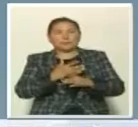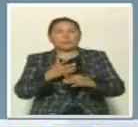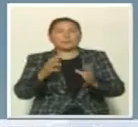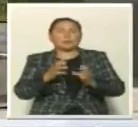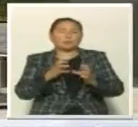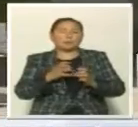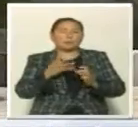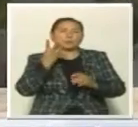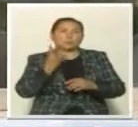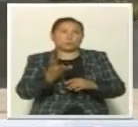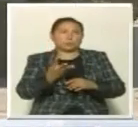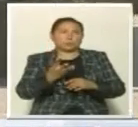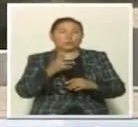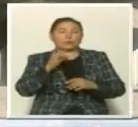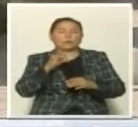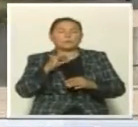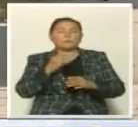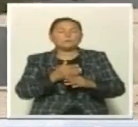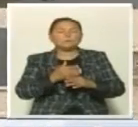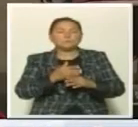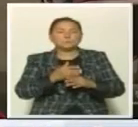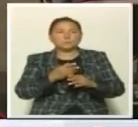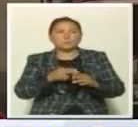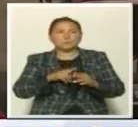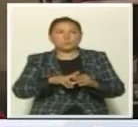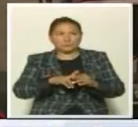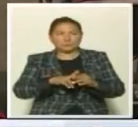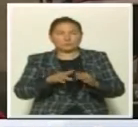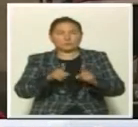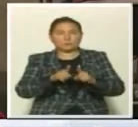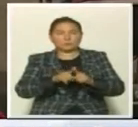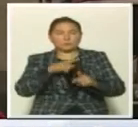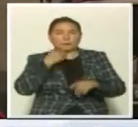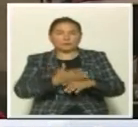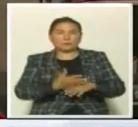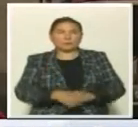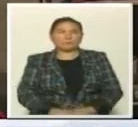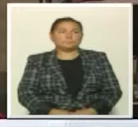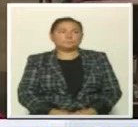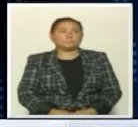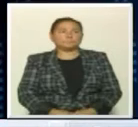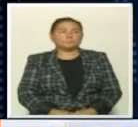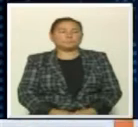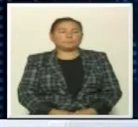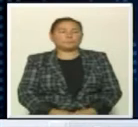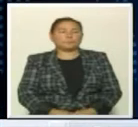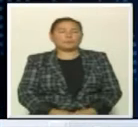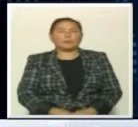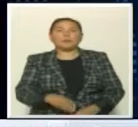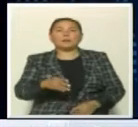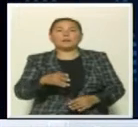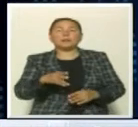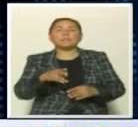сақтау және 4-і құрамында заңмен тыйым салынған есірткі бар өсімдіктерде егу дерегі болып табылады.